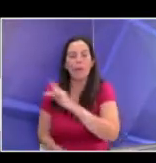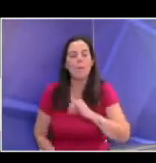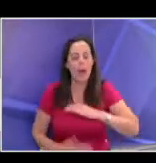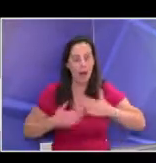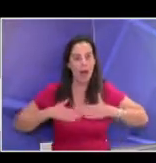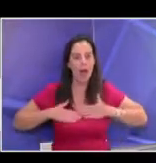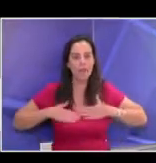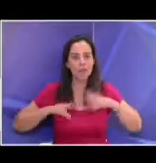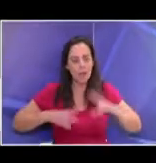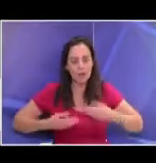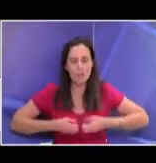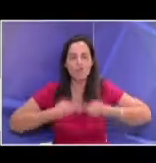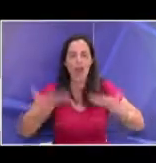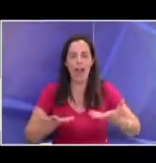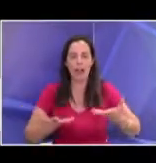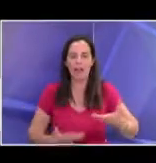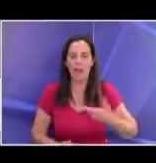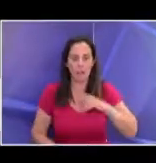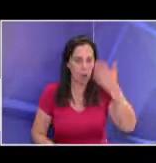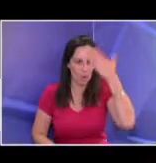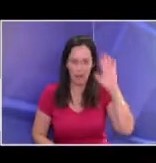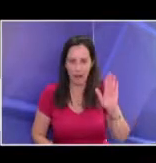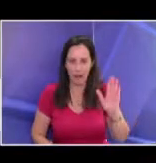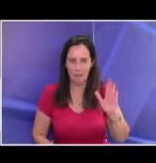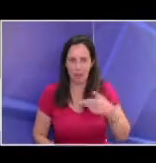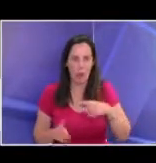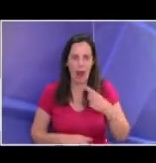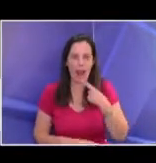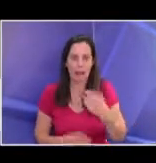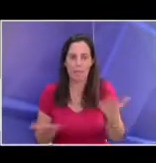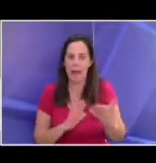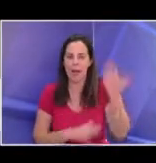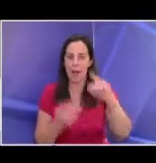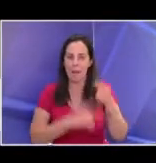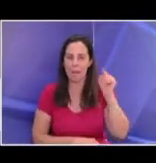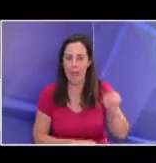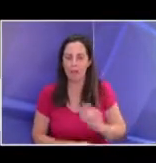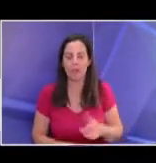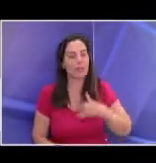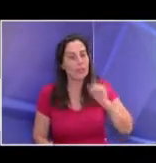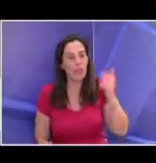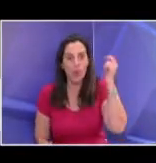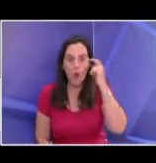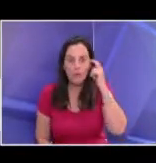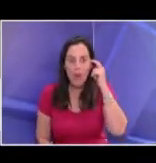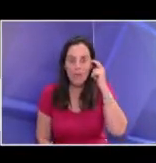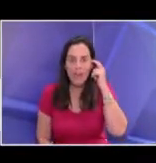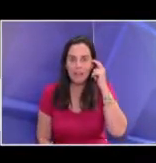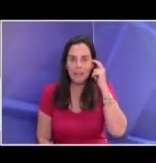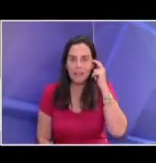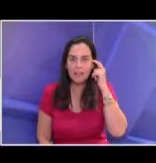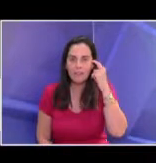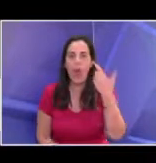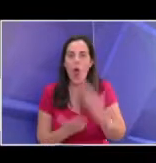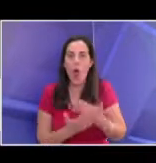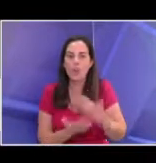יענש, אלא מעניין אותך שאת תוכלי לשחרר את הדבר הזה. אני לא מכירה את דפנה לוסטיג, ואני לא יכולה להגיד מה היה במקרה שלה. אני כן חושבת